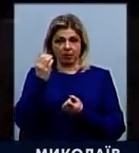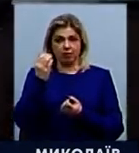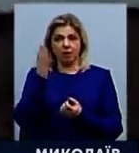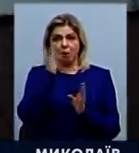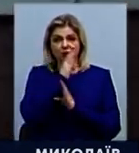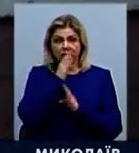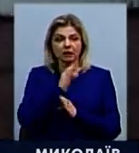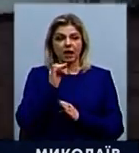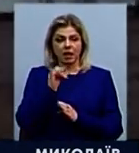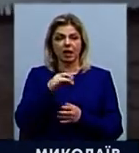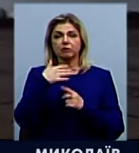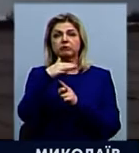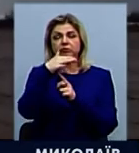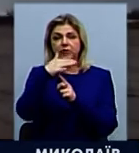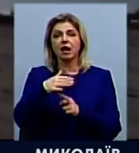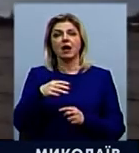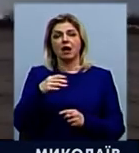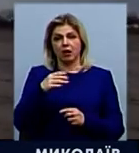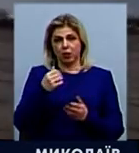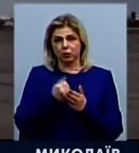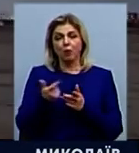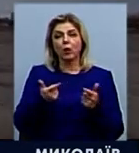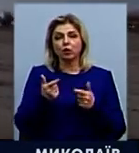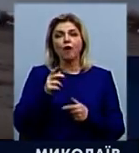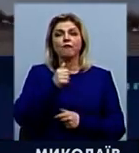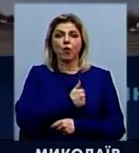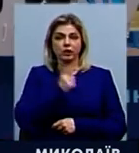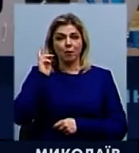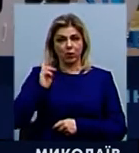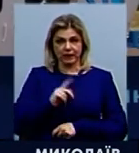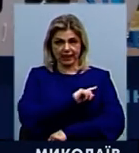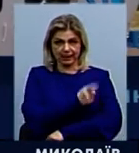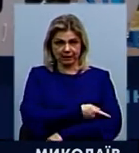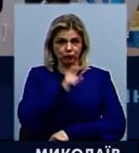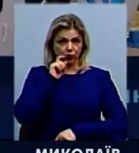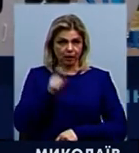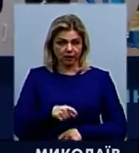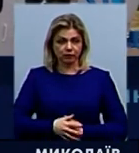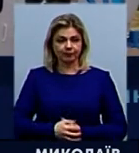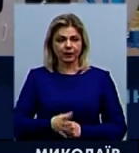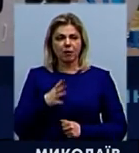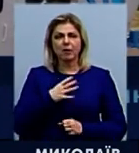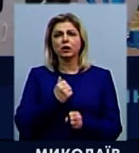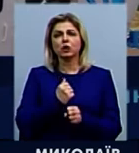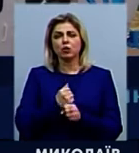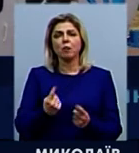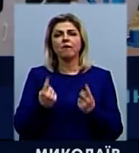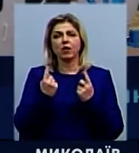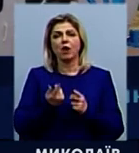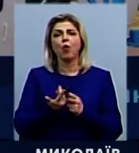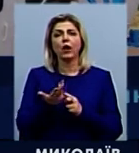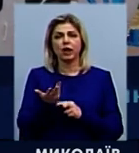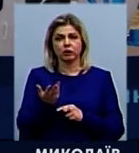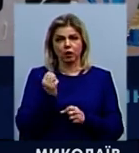і ввести до строю літальних апаратів Військово-морських сил України. Було зроблено велику кількість роботи по